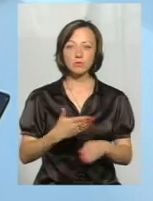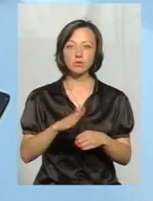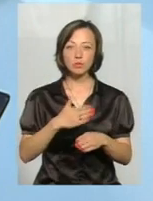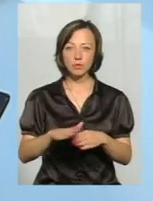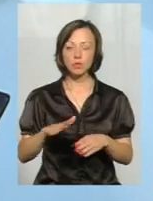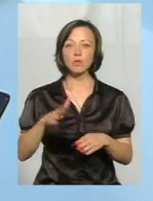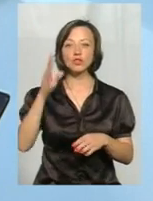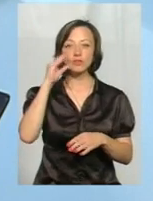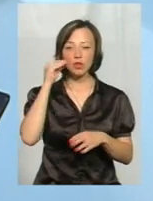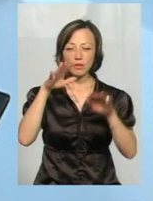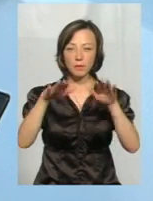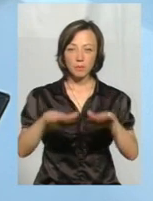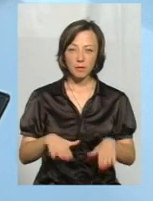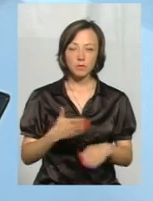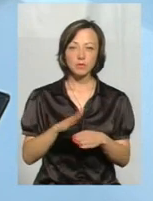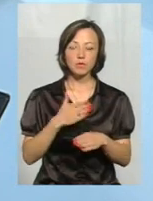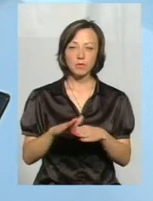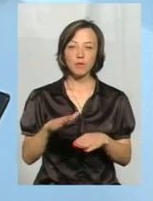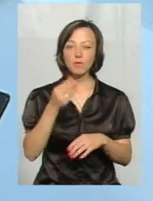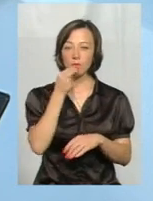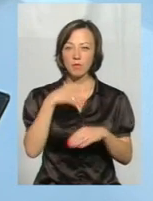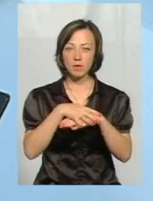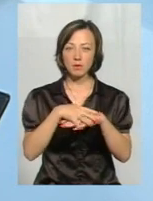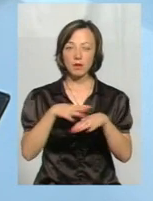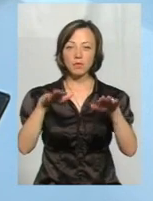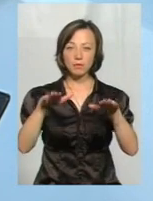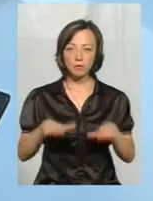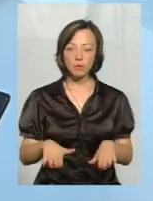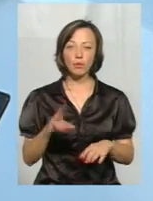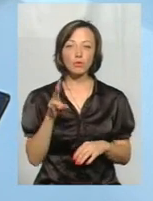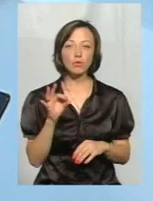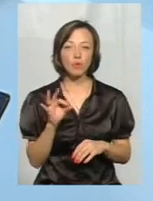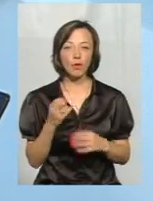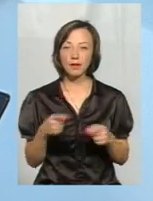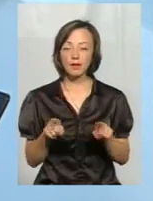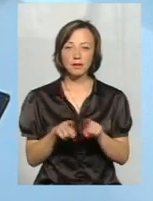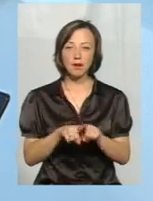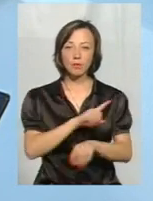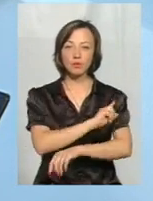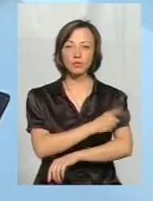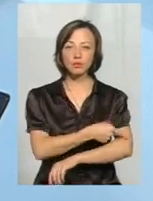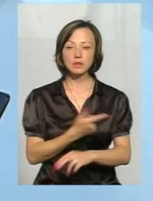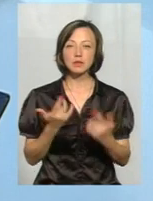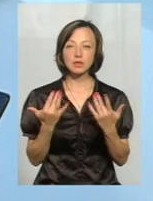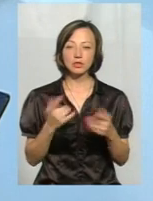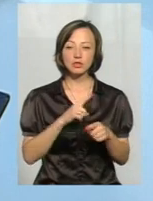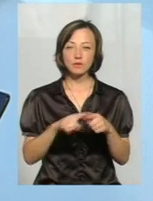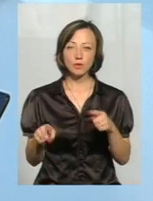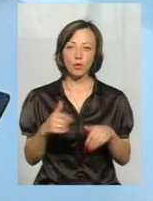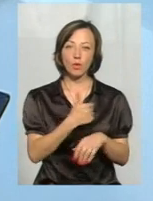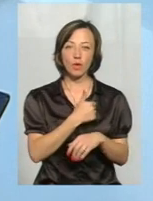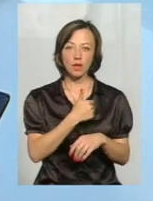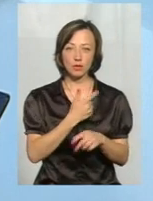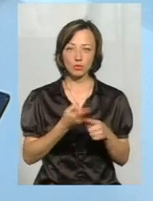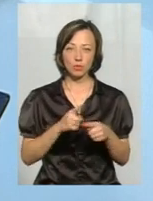на Шевченку сходить вода, на Вайсера сходить вода, але не настільки потужно, не настільки швидко, як би нам хотілося